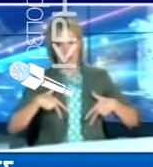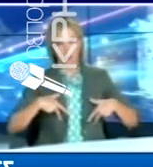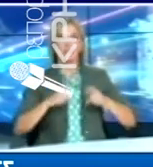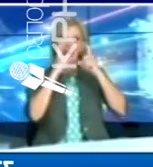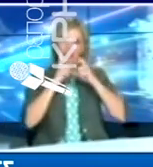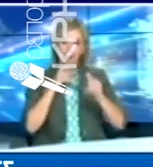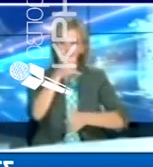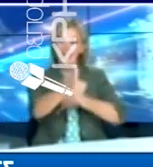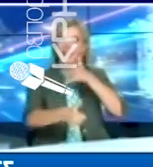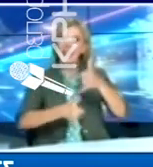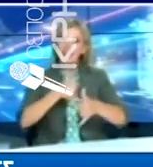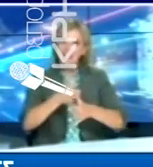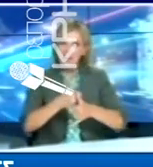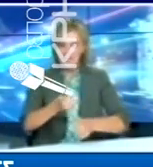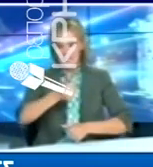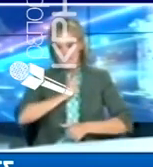πλατφόρμα